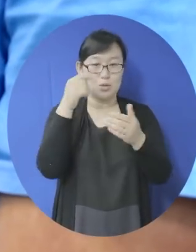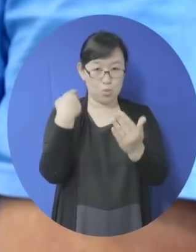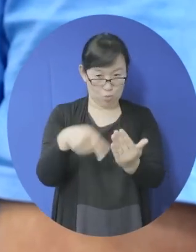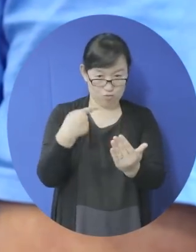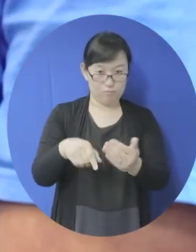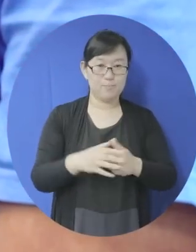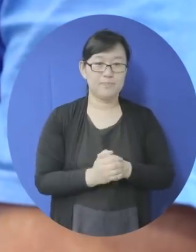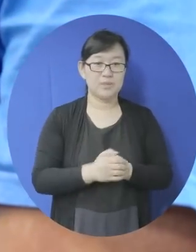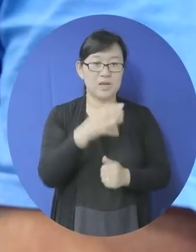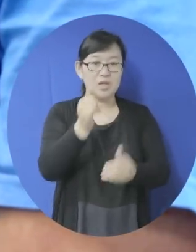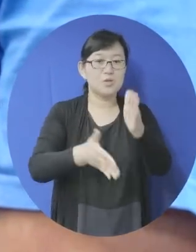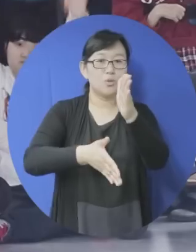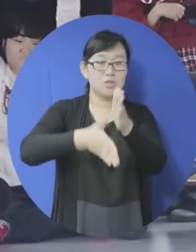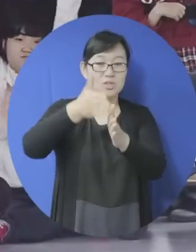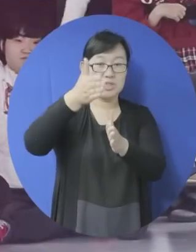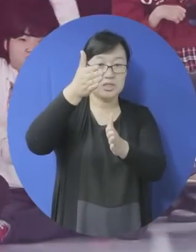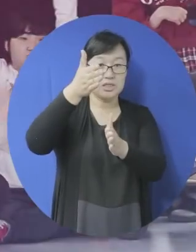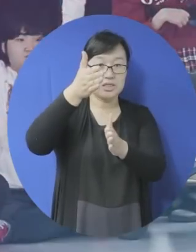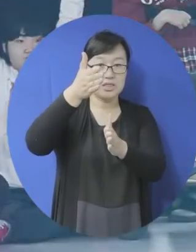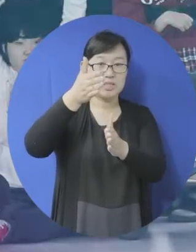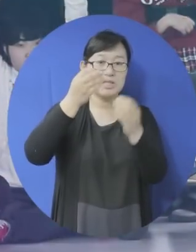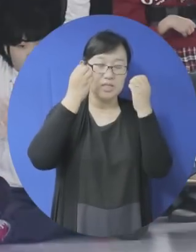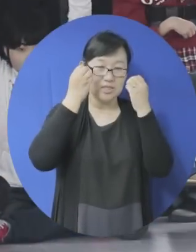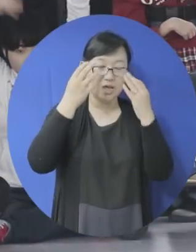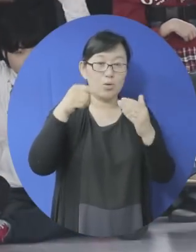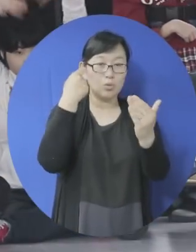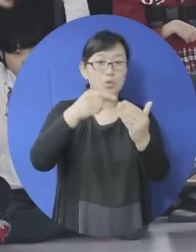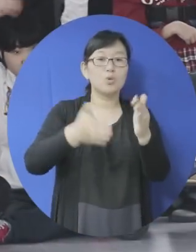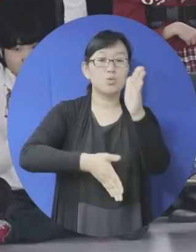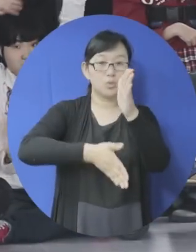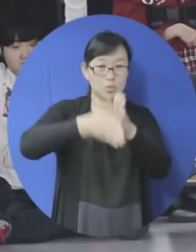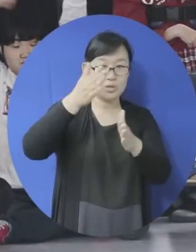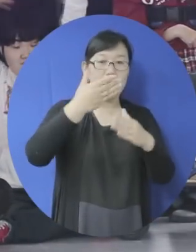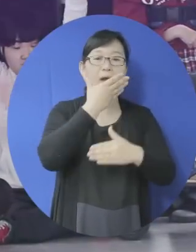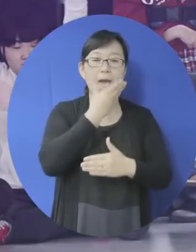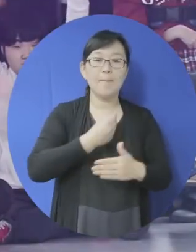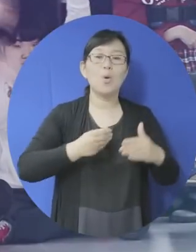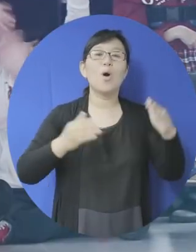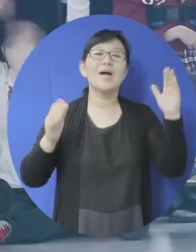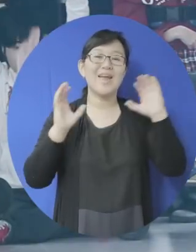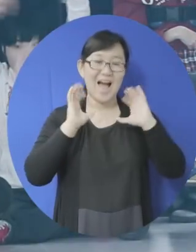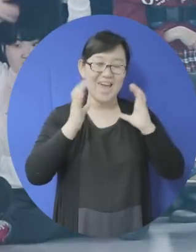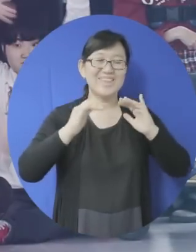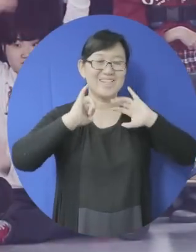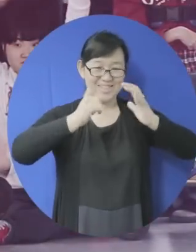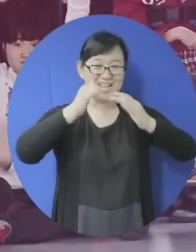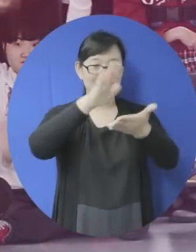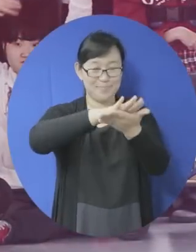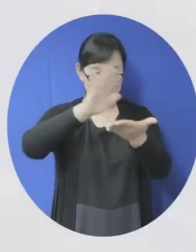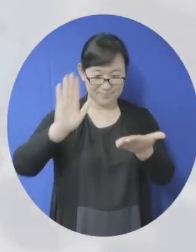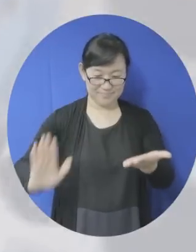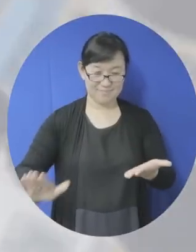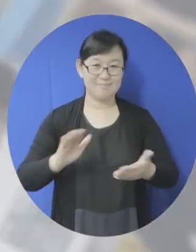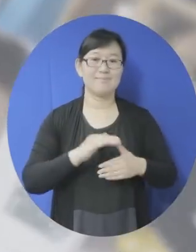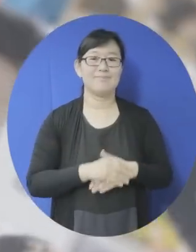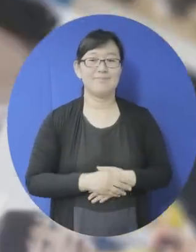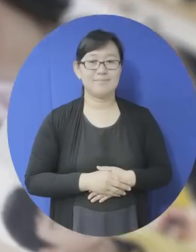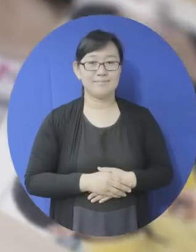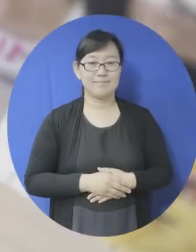인정하는 교육. 세종특별자치시는 새로운 교육도시, 행복한 아이들의 세상입니다.